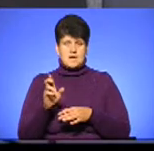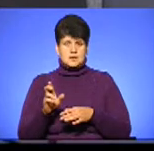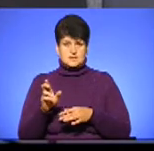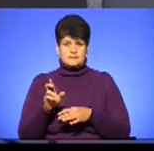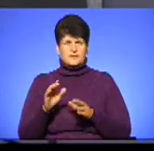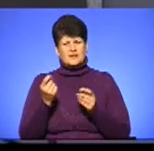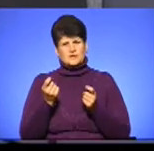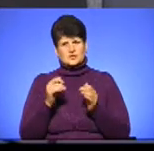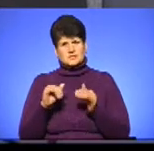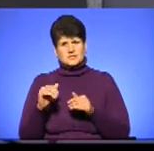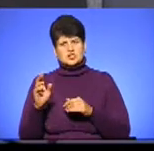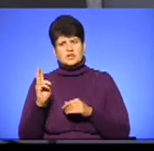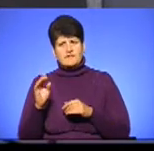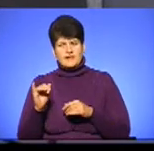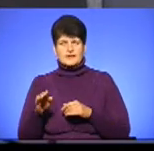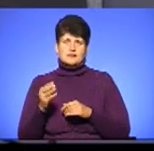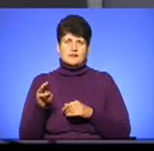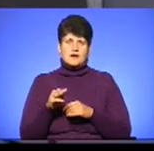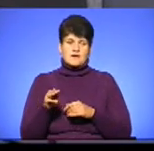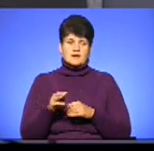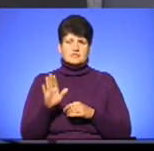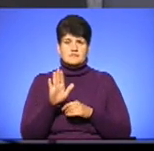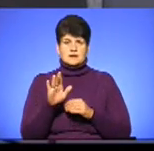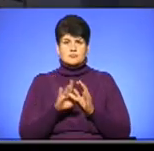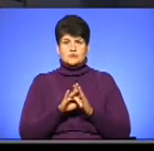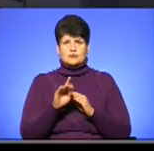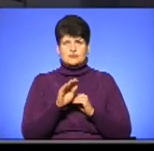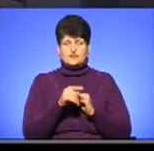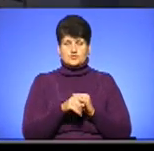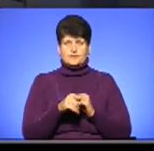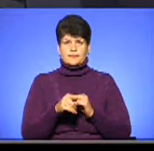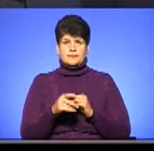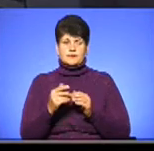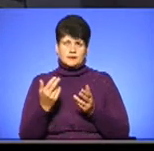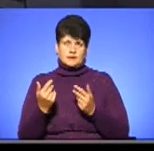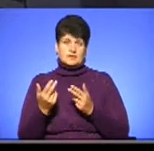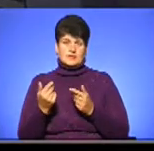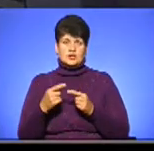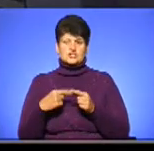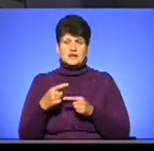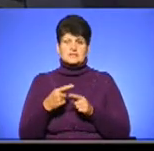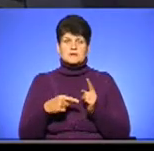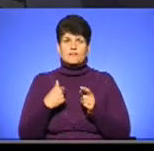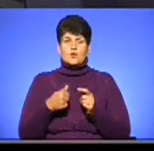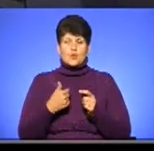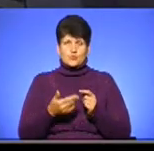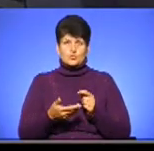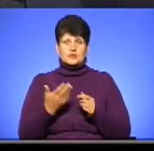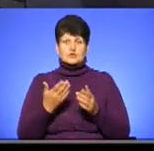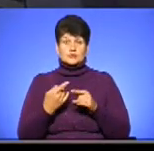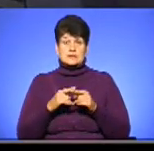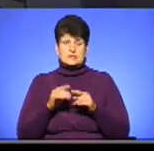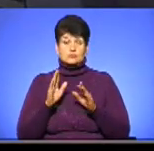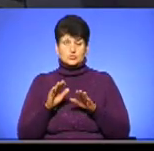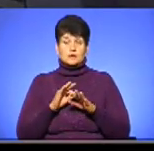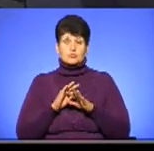навіть пізніше, в квітні-травні, і від вересня починаючи в жовтня. Грубо та, скажімо так, через півроку. От, і якщо це буде